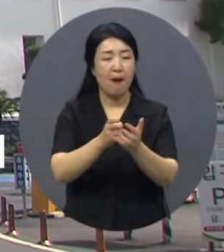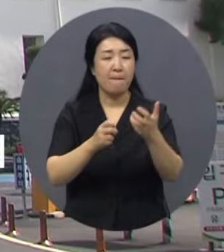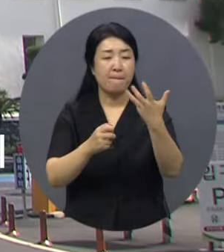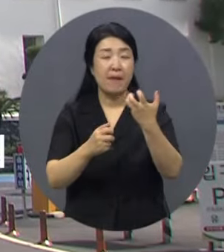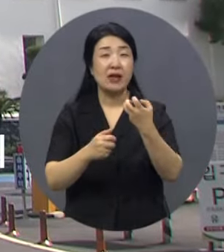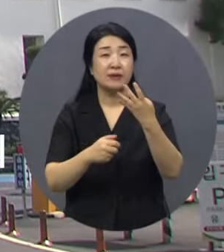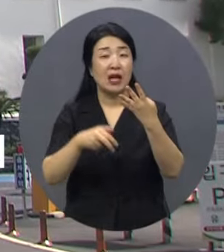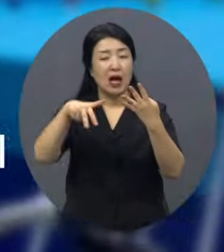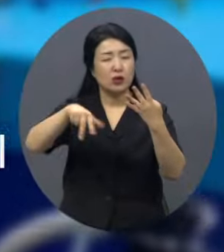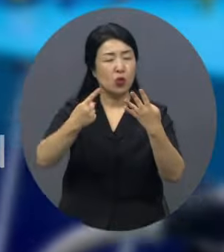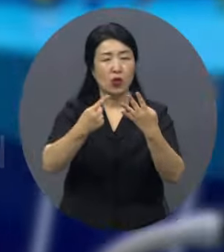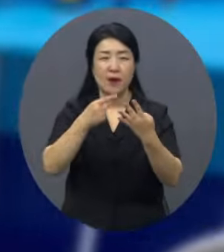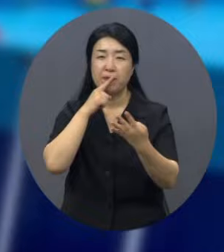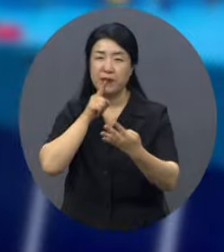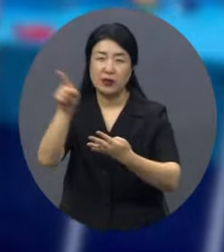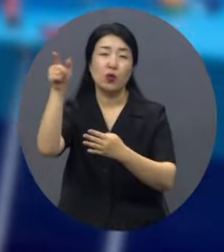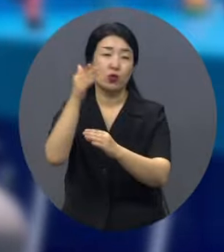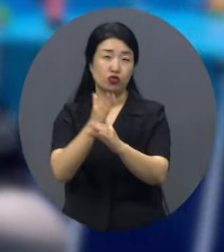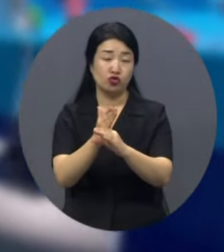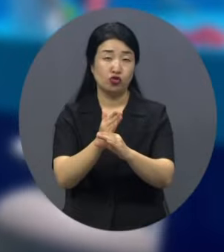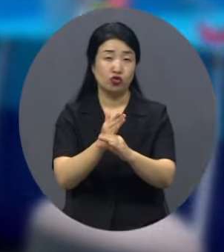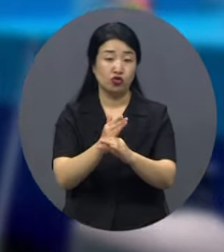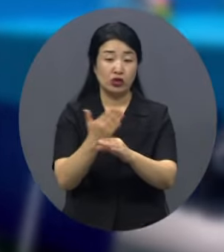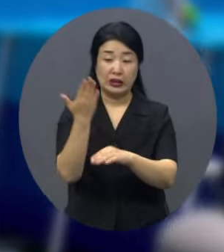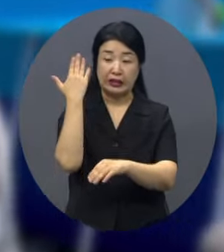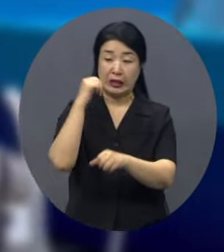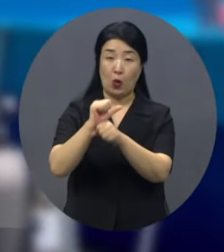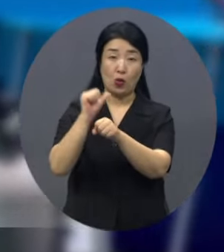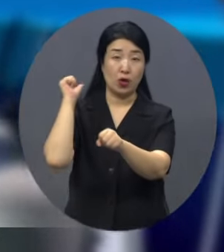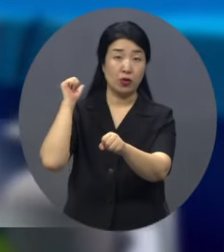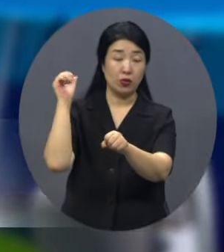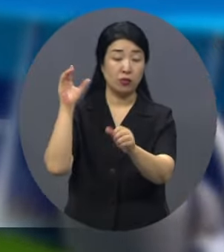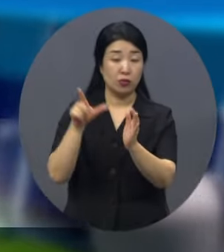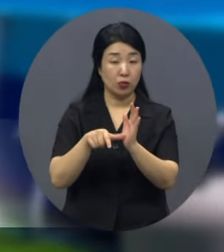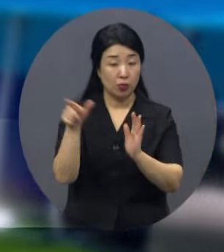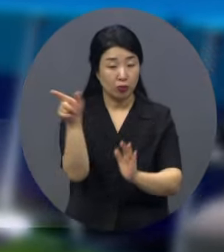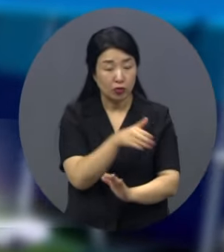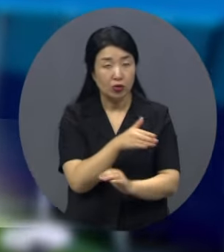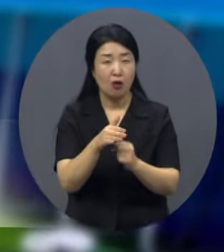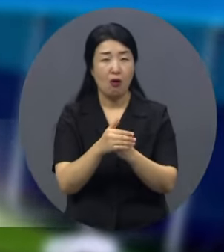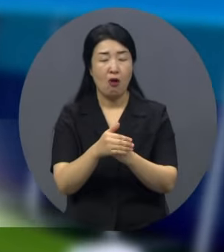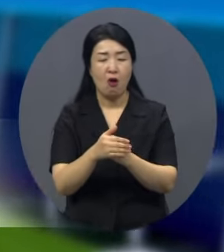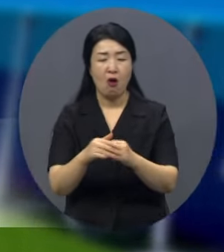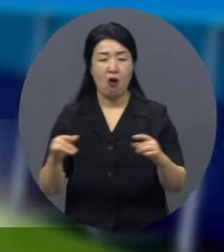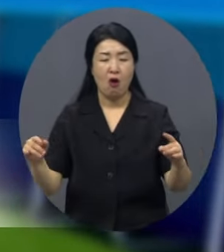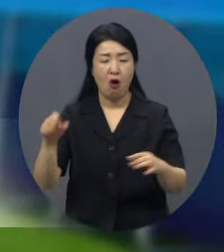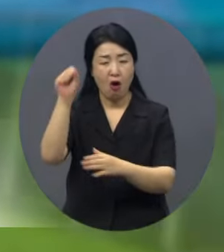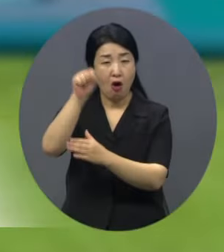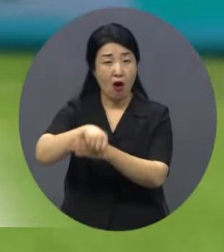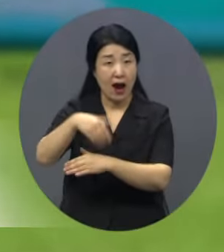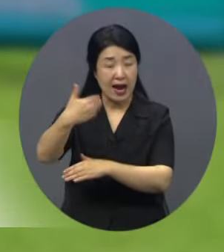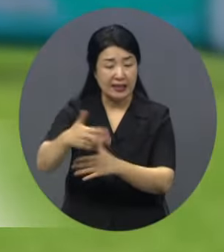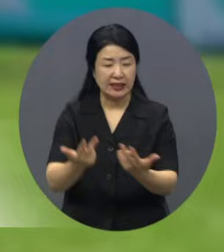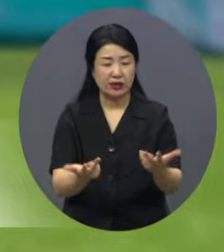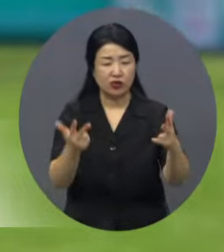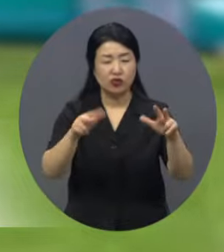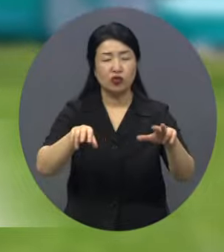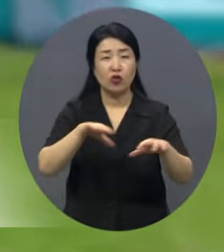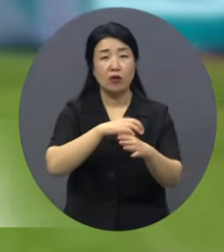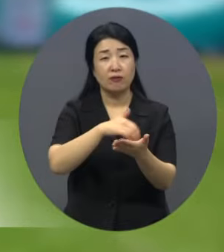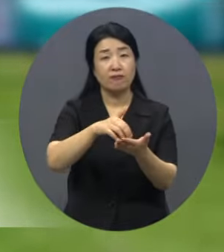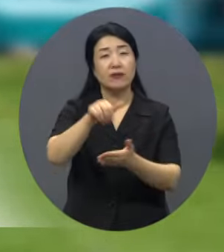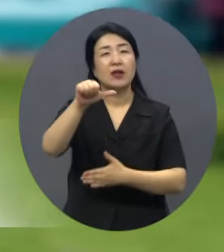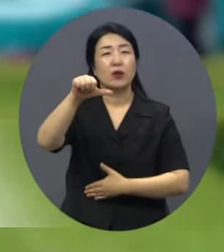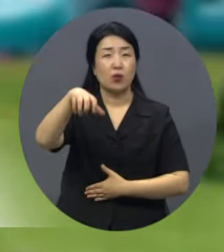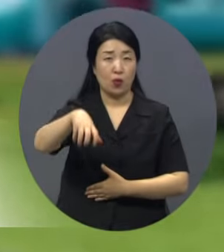따라서 고발을 했습니다. 지난 5년 동안 제주시 지역에서 적발된 무허가 야영장과 미신고 유원 시설은 모두